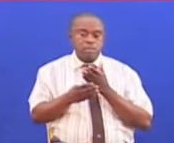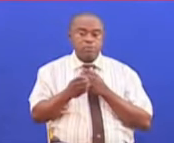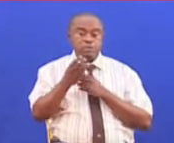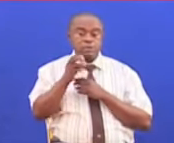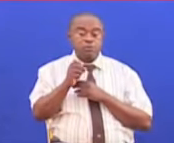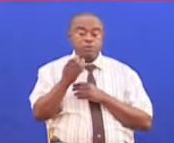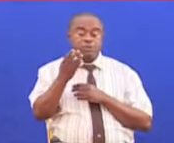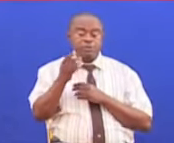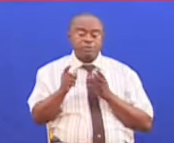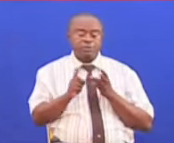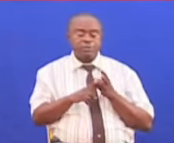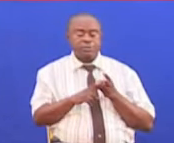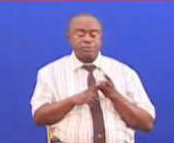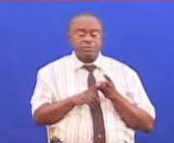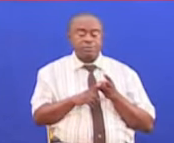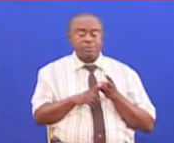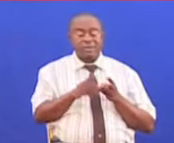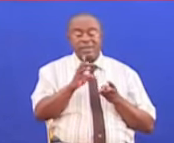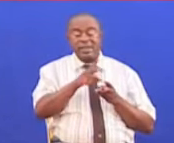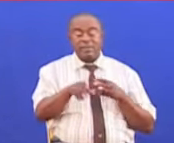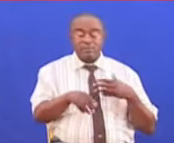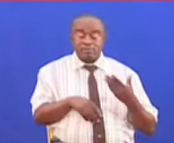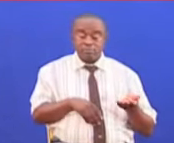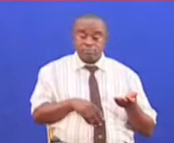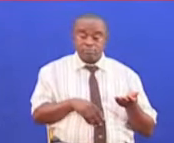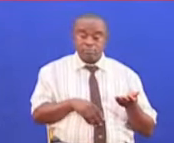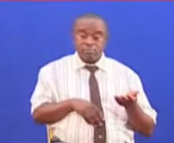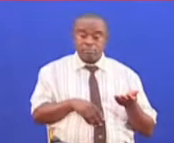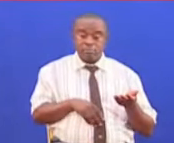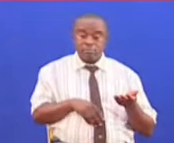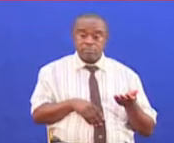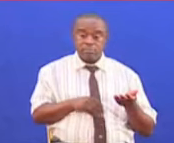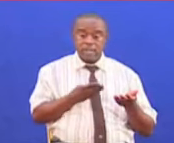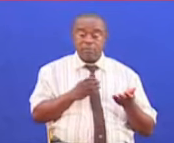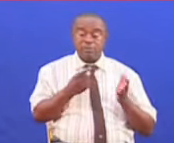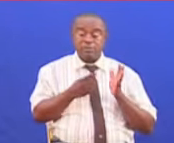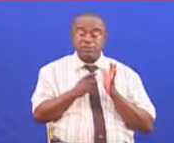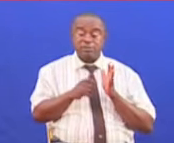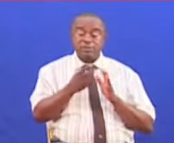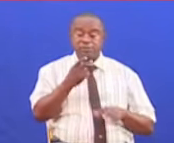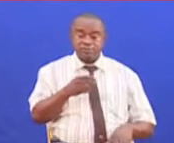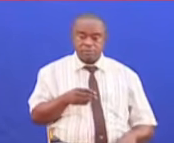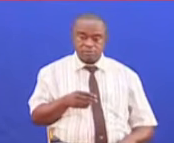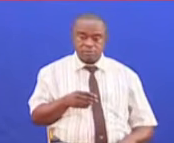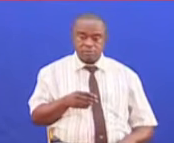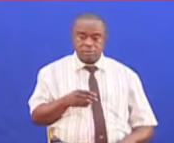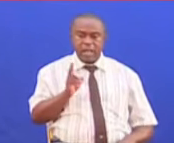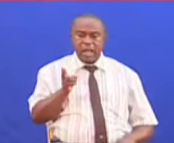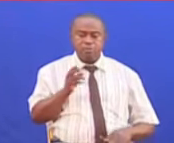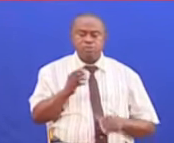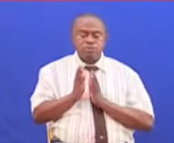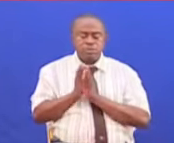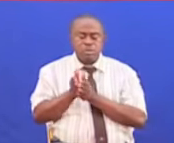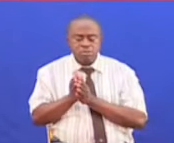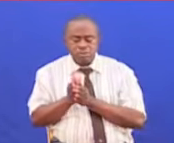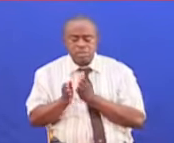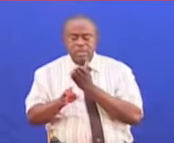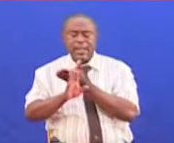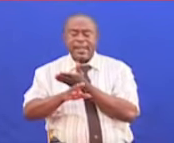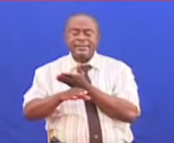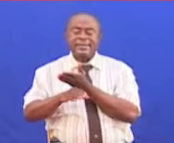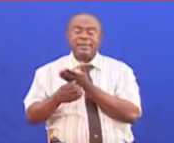3.4 halm shau ya Jiji la dar es salaam ilip hasa bilion 6.2 halm shau Ya kigamboni ilip